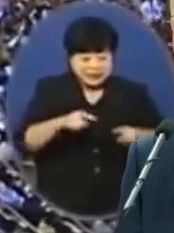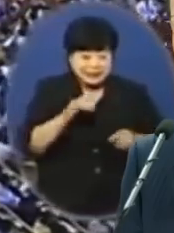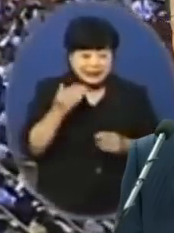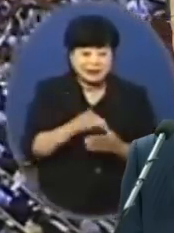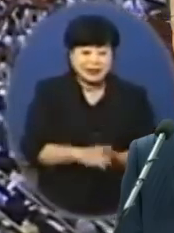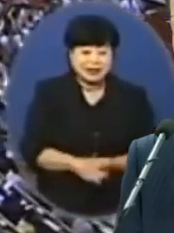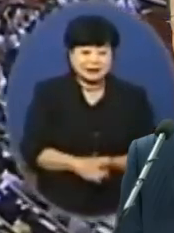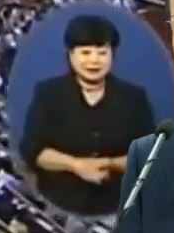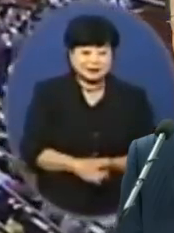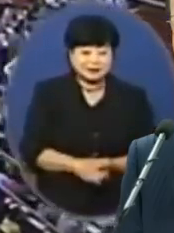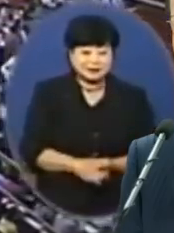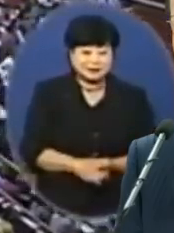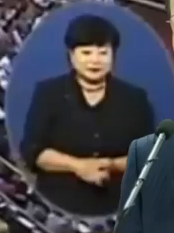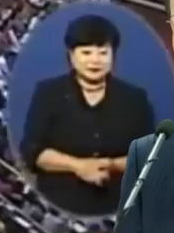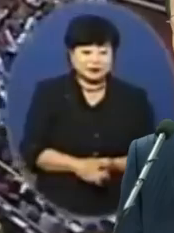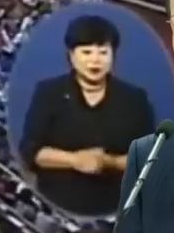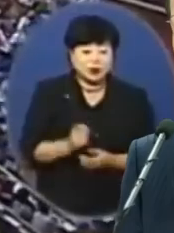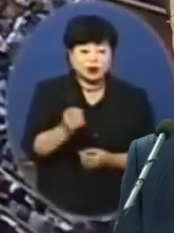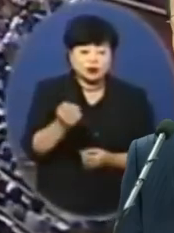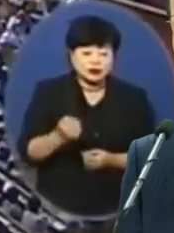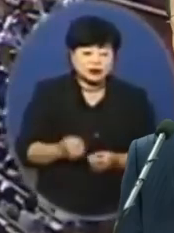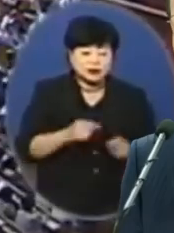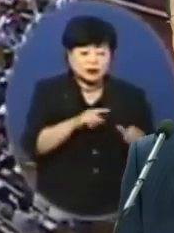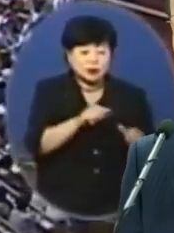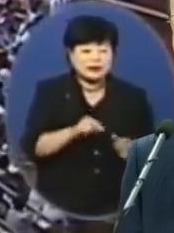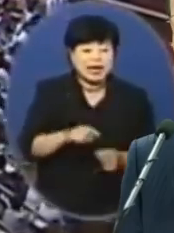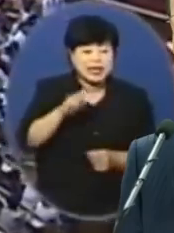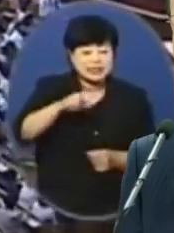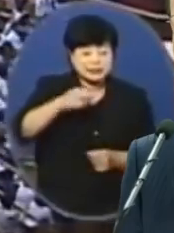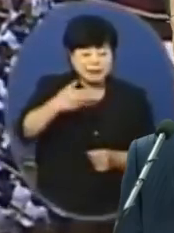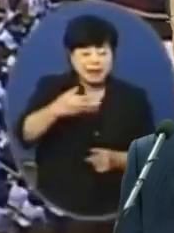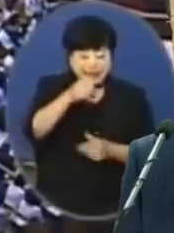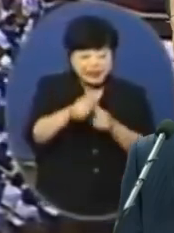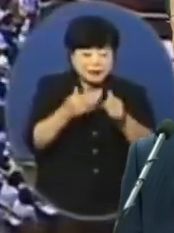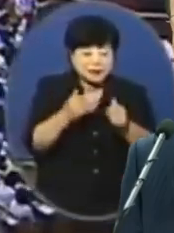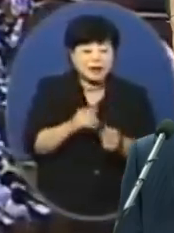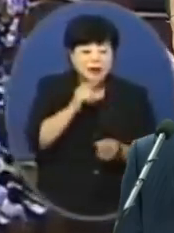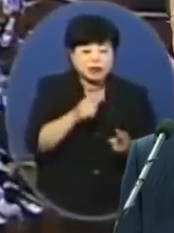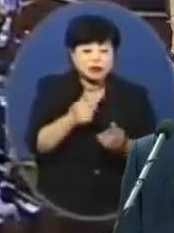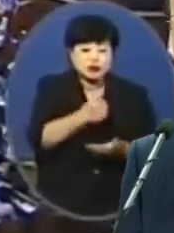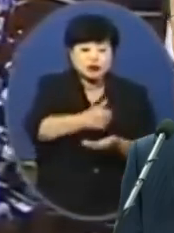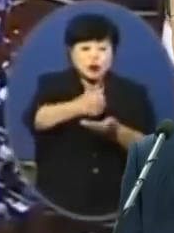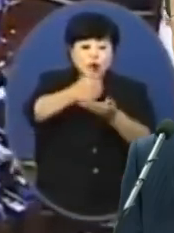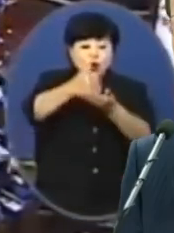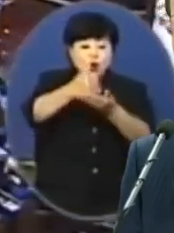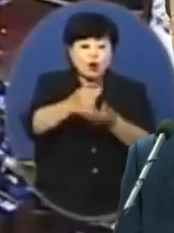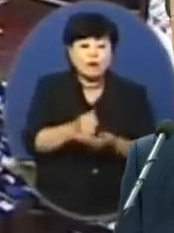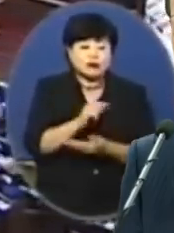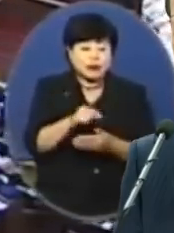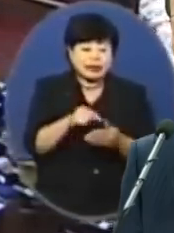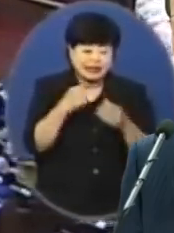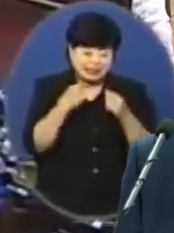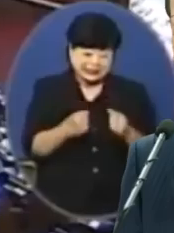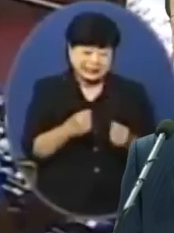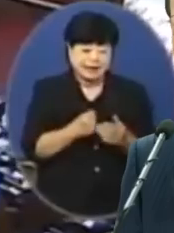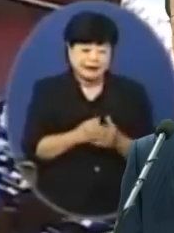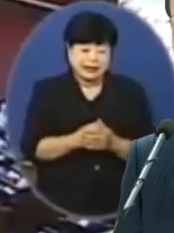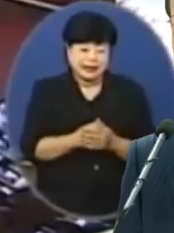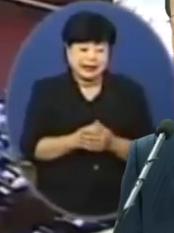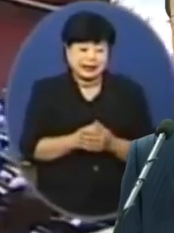것입니다. 고린도전서 15장 28절에 하나님이 만유의 주로서 만유 안에 계시리